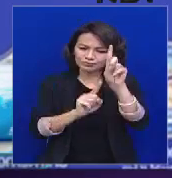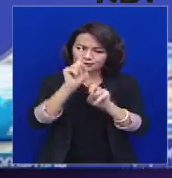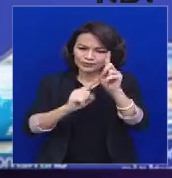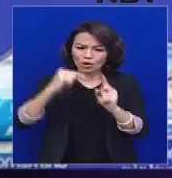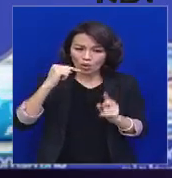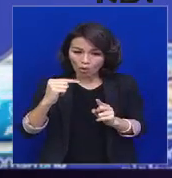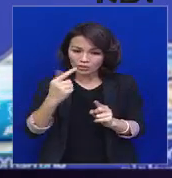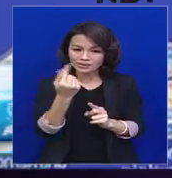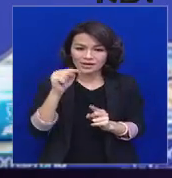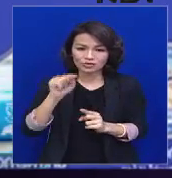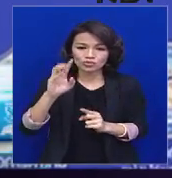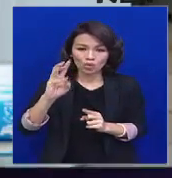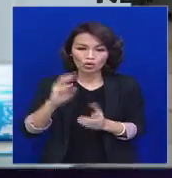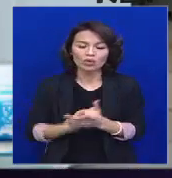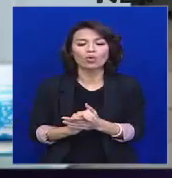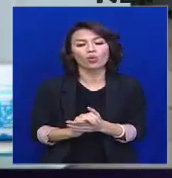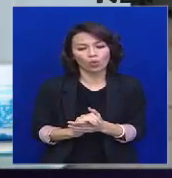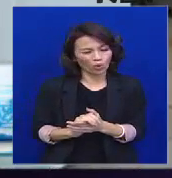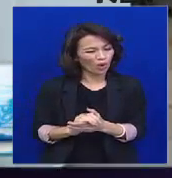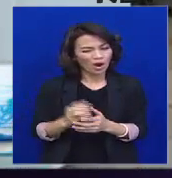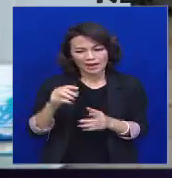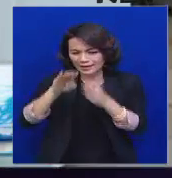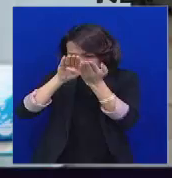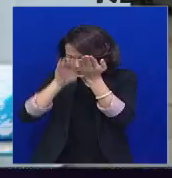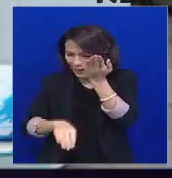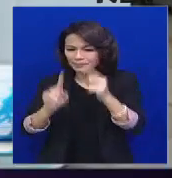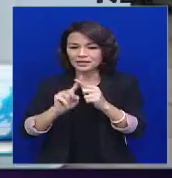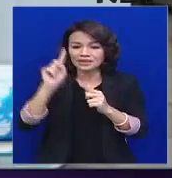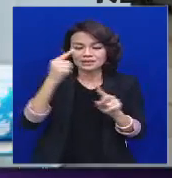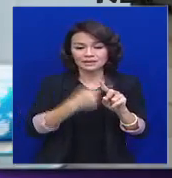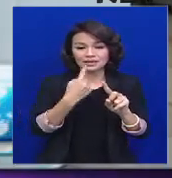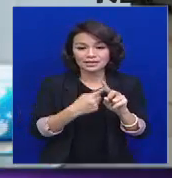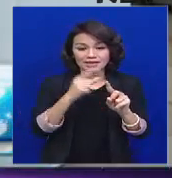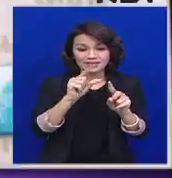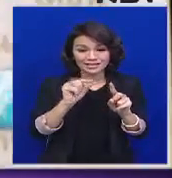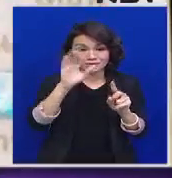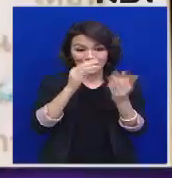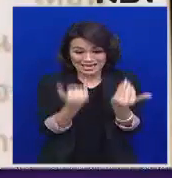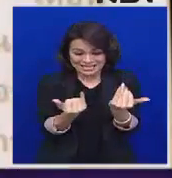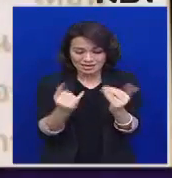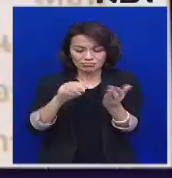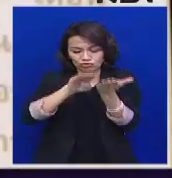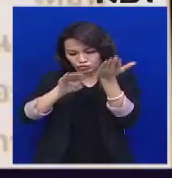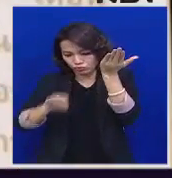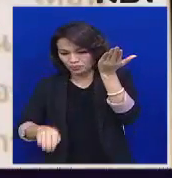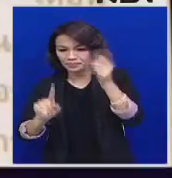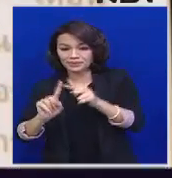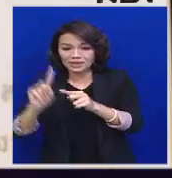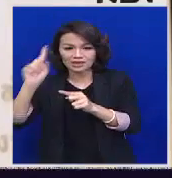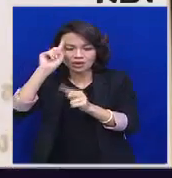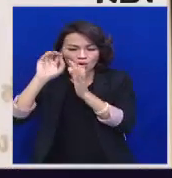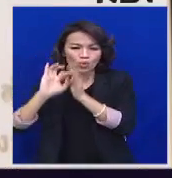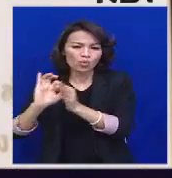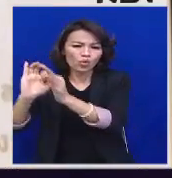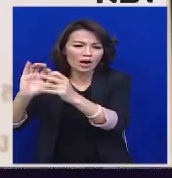ต่ำสุดในรอบ25เดือนนับตั้งแต่เดือนมิถุนายน2557เนื่องจากผู้บริโภคนั้นมีความกังวลจากสถาน